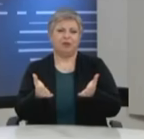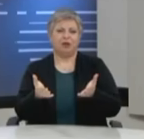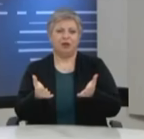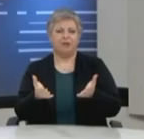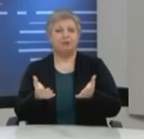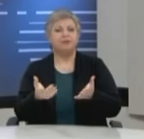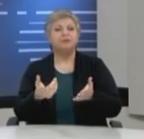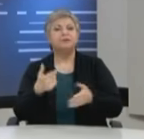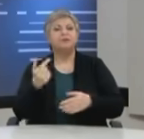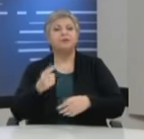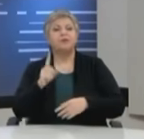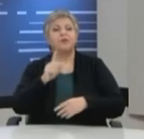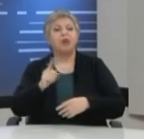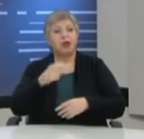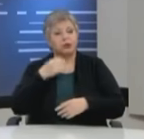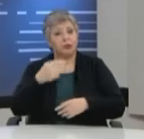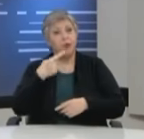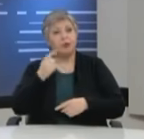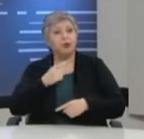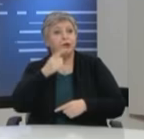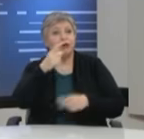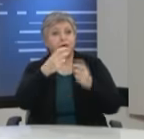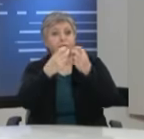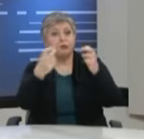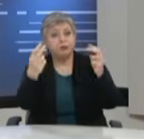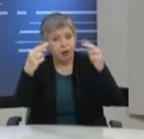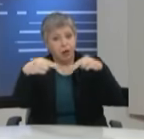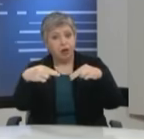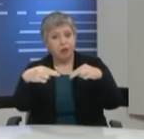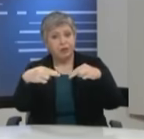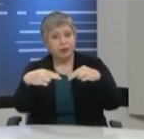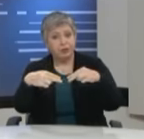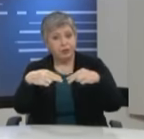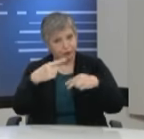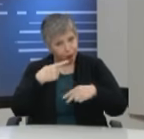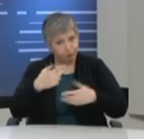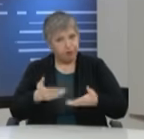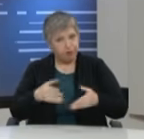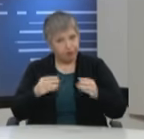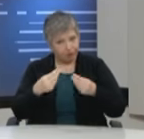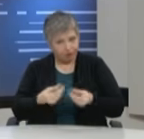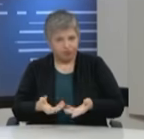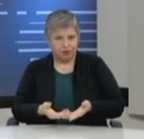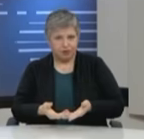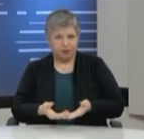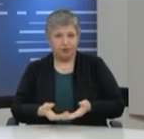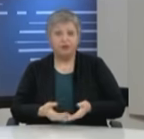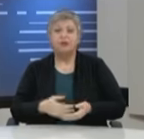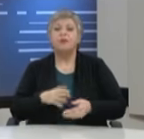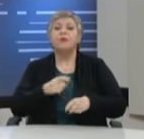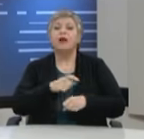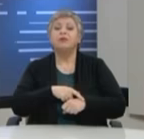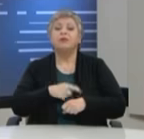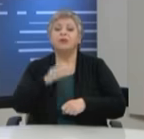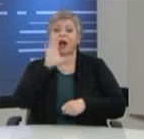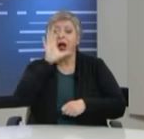συνεδρίαση. Είναι στιγμές ευθύνης, λοιπόν. Και είναι στιγμές αλήθειας. Και γι' αυτό